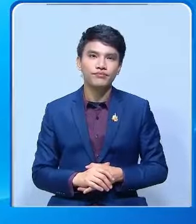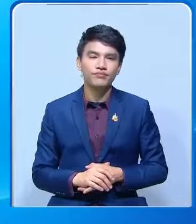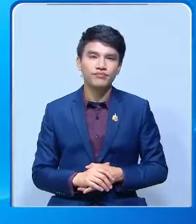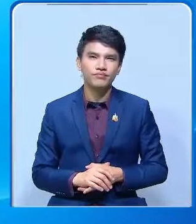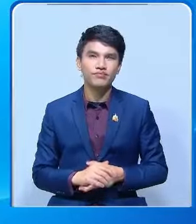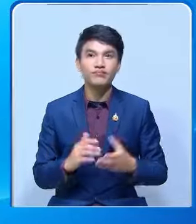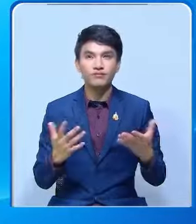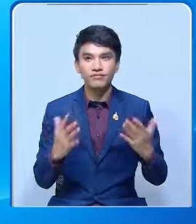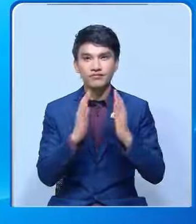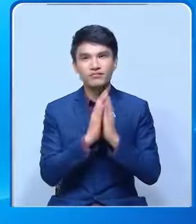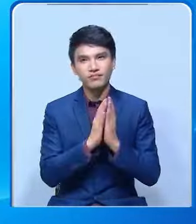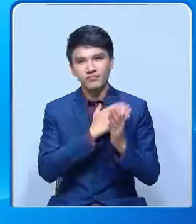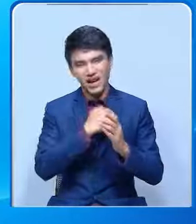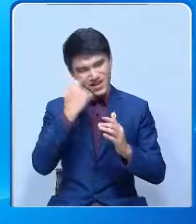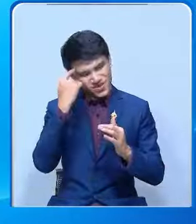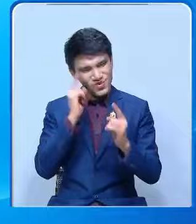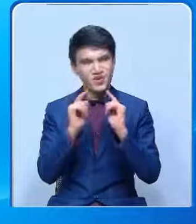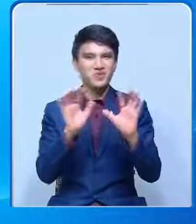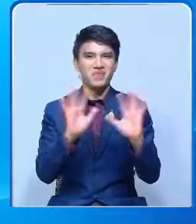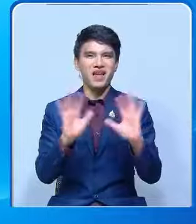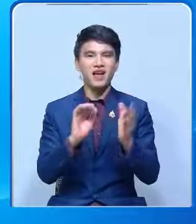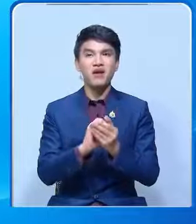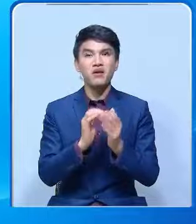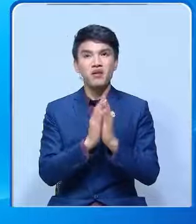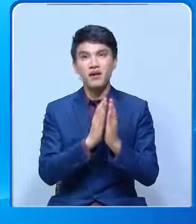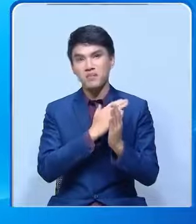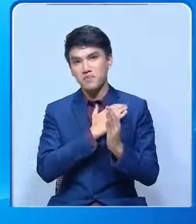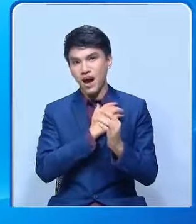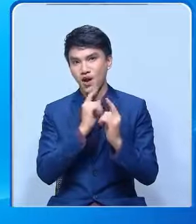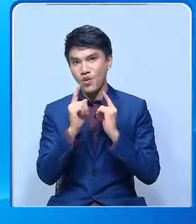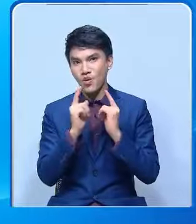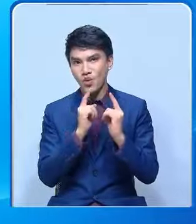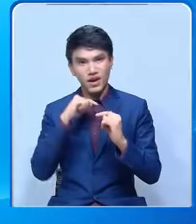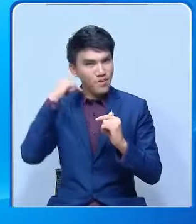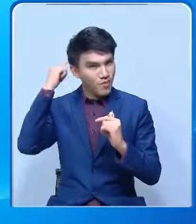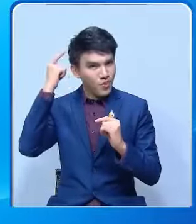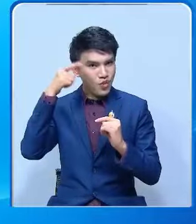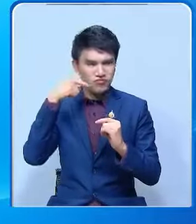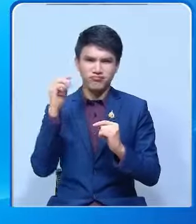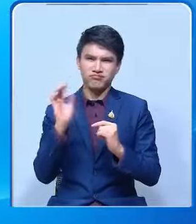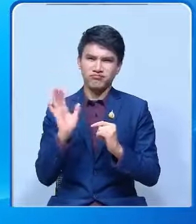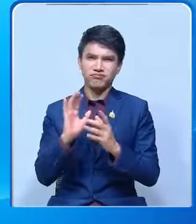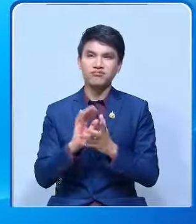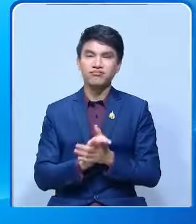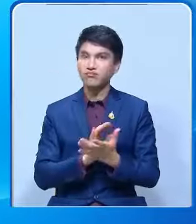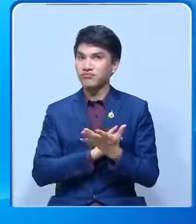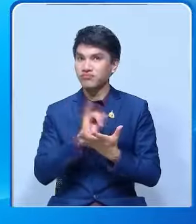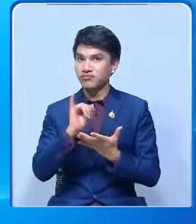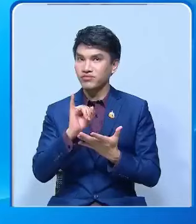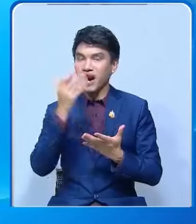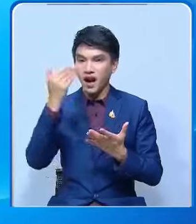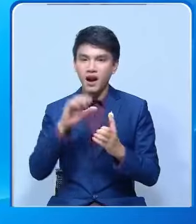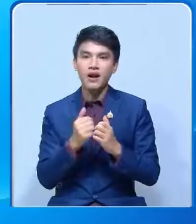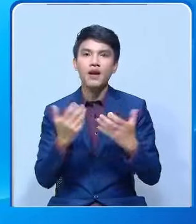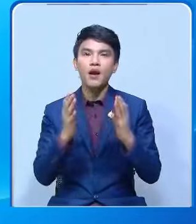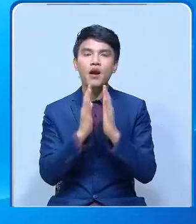คือยังไง พระก็ไม่ควรจะคุยกับสีกาไงพระก็ไม่ควรจะคุยกับสาวๆในเชิงชู้สาวไงใช่ไหมฮะแล้วเสร็จปุ๊บเนี่ย